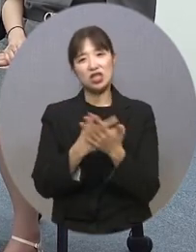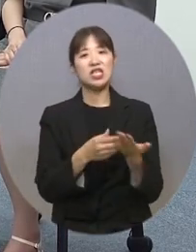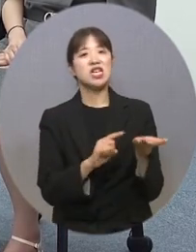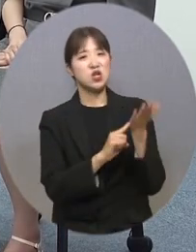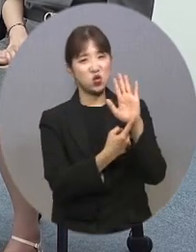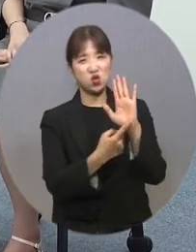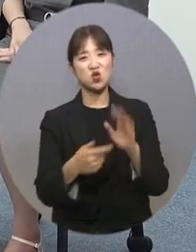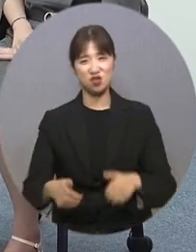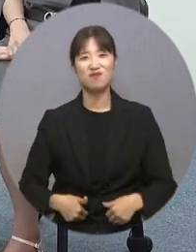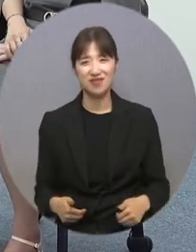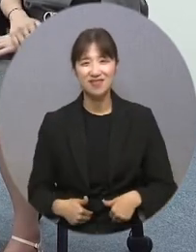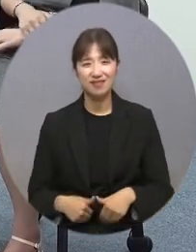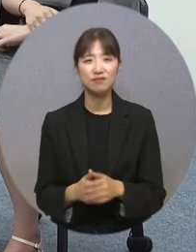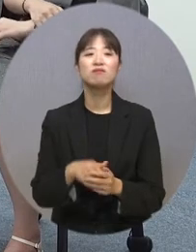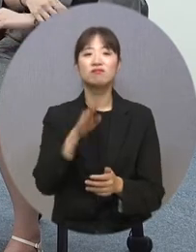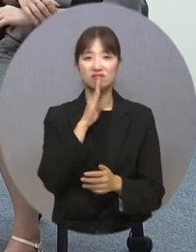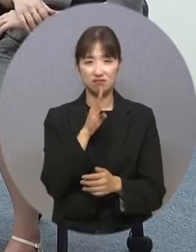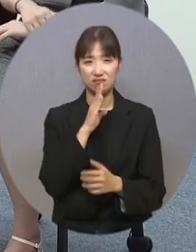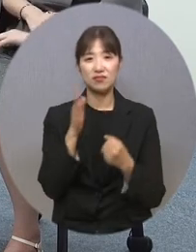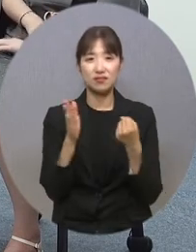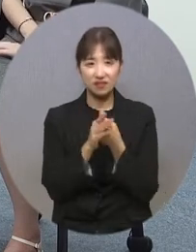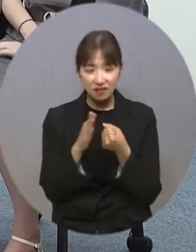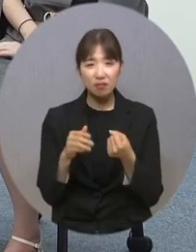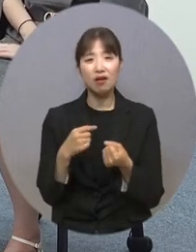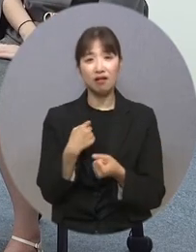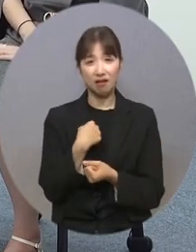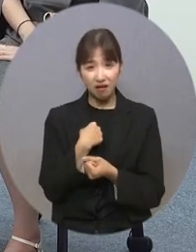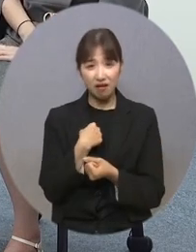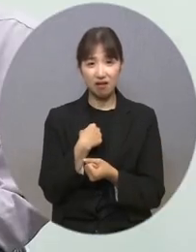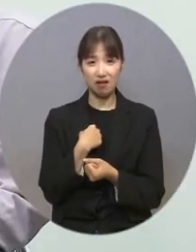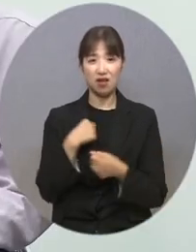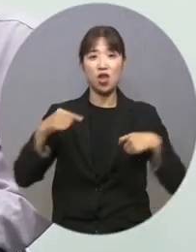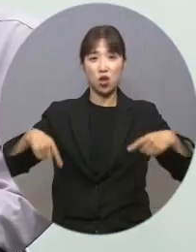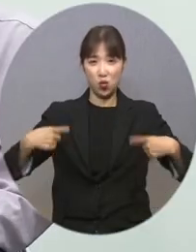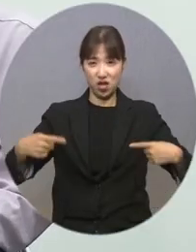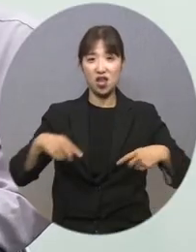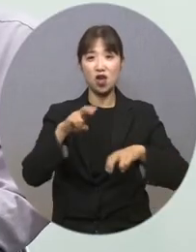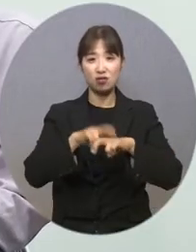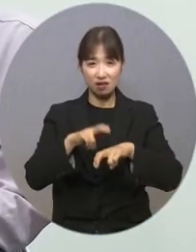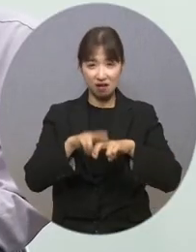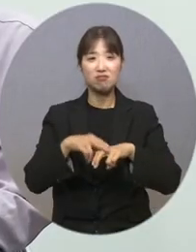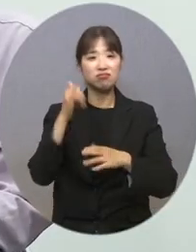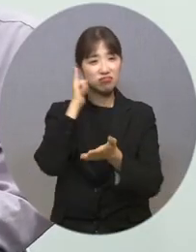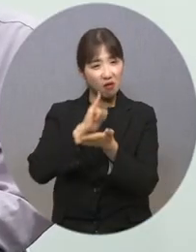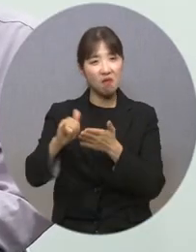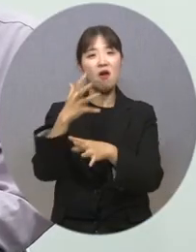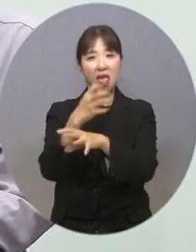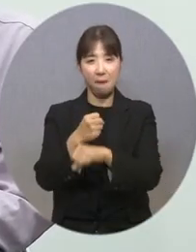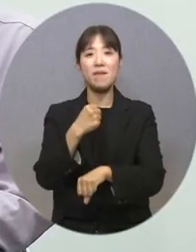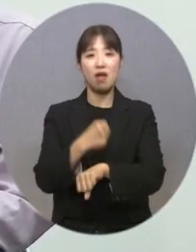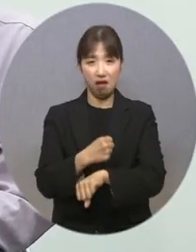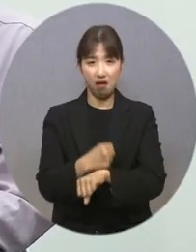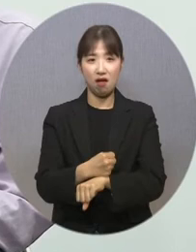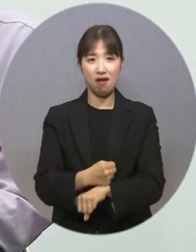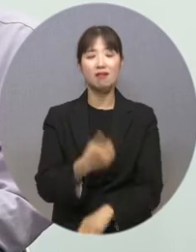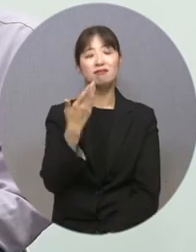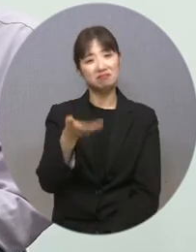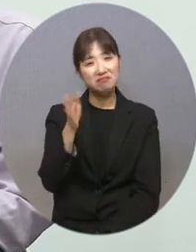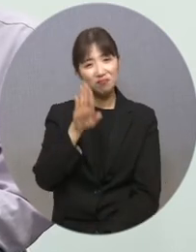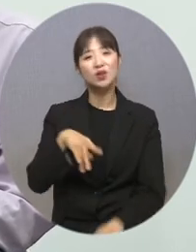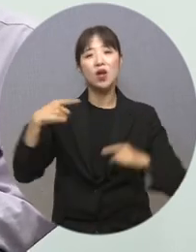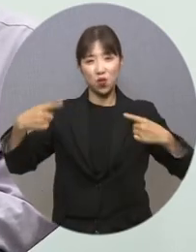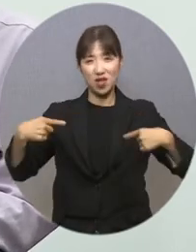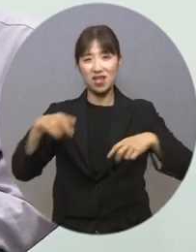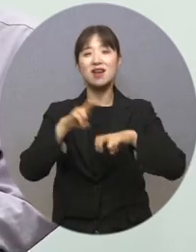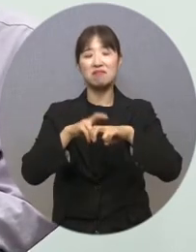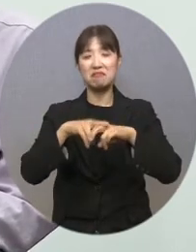내가 따시면 3 예 또 그렇게 하다 보니까 손은 첫 휠체어 속은 전화로 예매 하라 그러고 그런데 또 휠체어